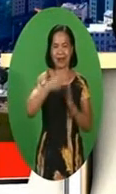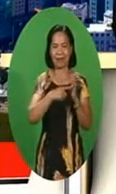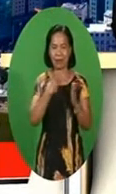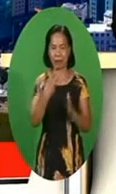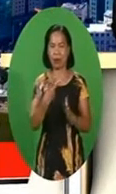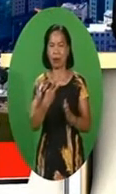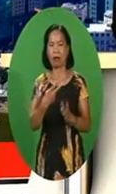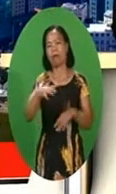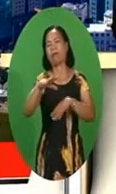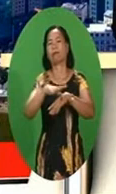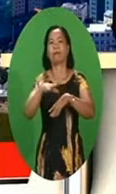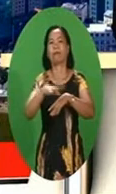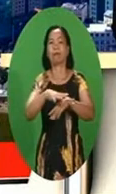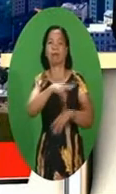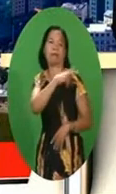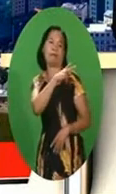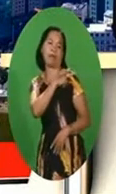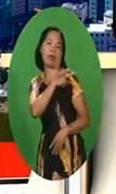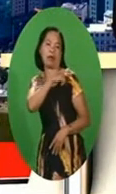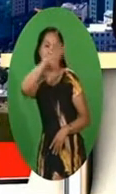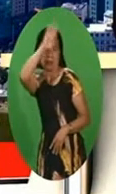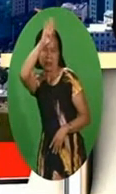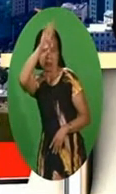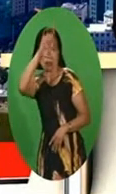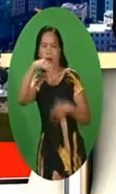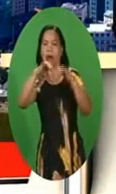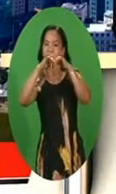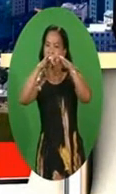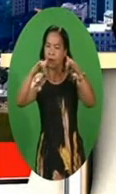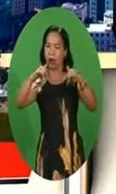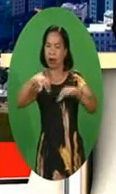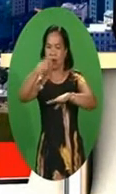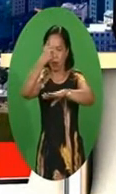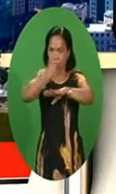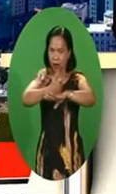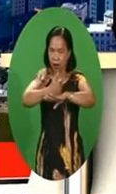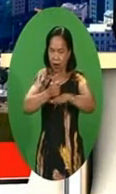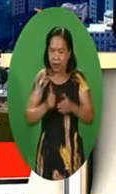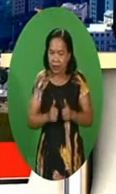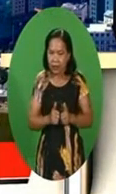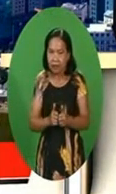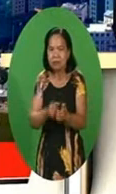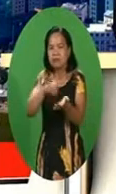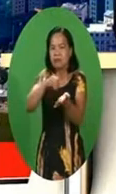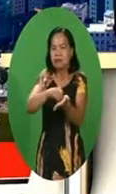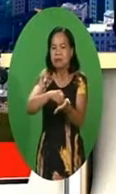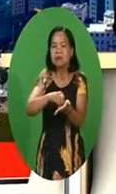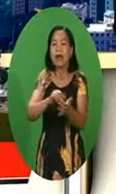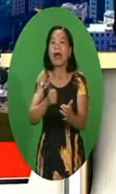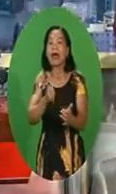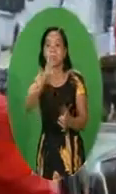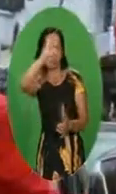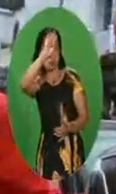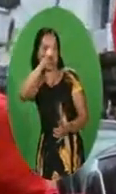nhiên, những thách thức đặt lên vai vị tổng thống trẻ này không hề nhỏ, nhất là khi vị thủ tướng sẽ sát cánh cùng ông vẫn chưa được chỉ định.